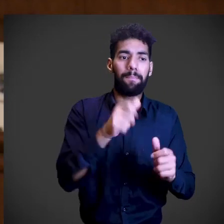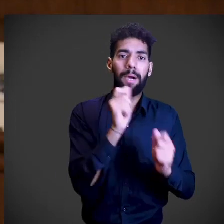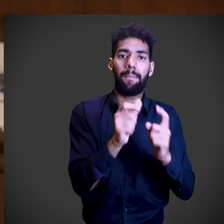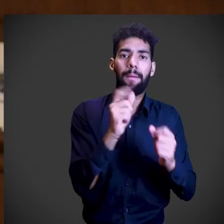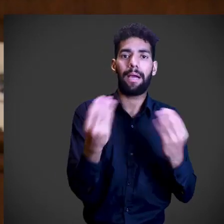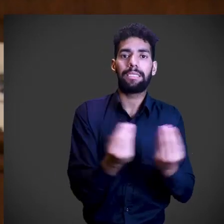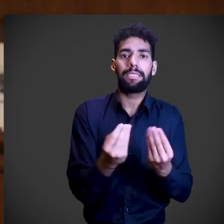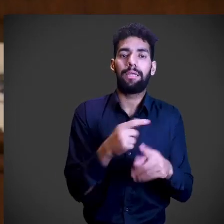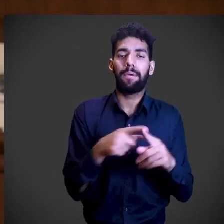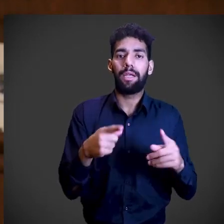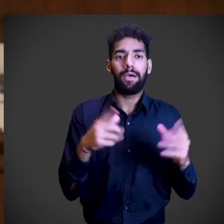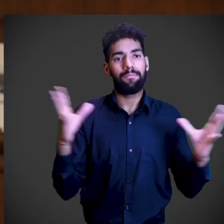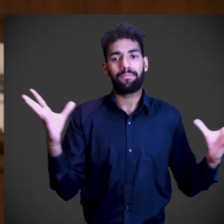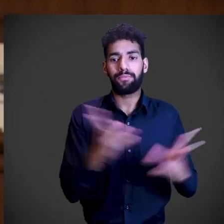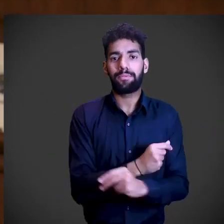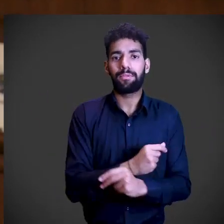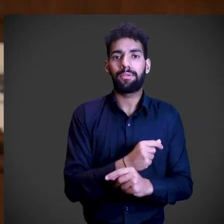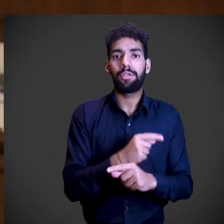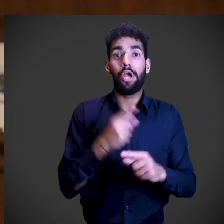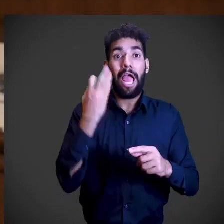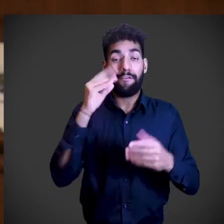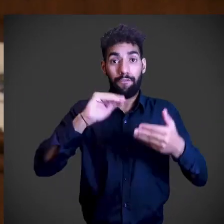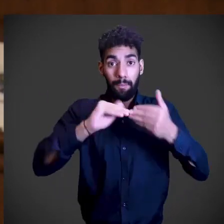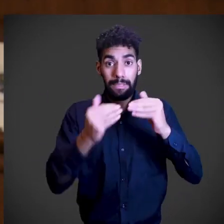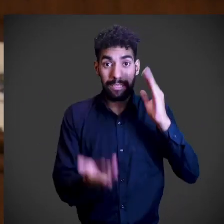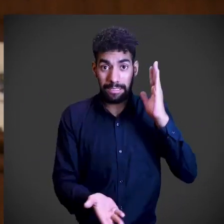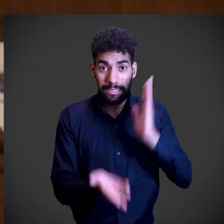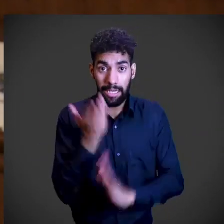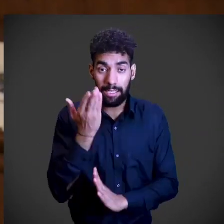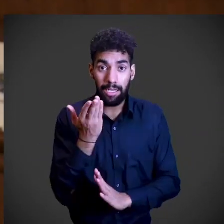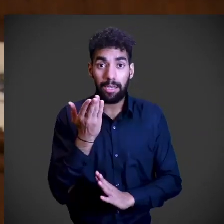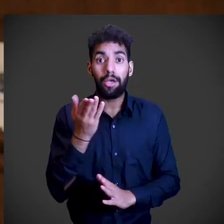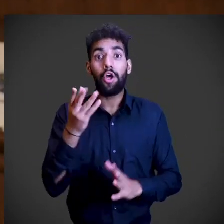चीज़ में कंपटीशन होती है उतना ही